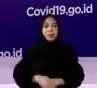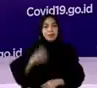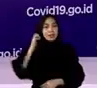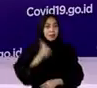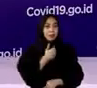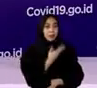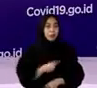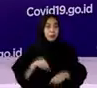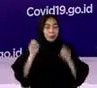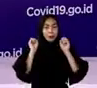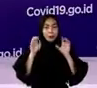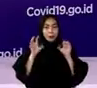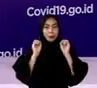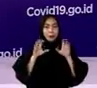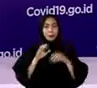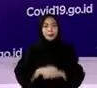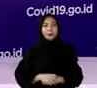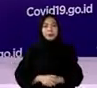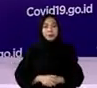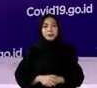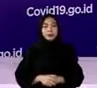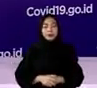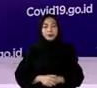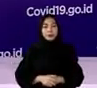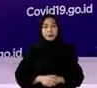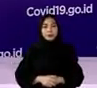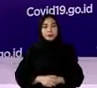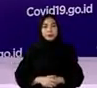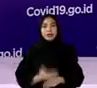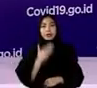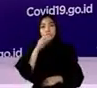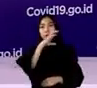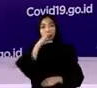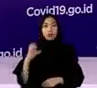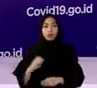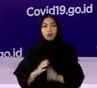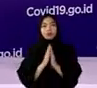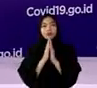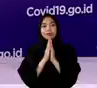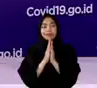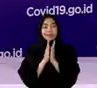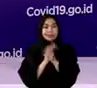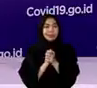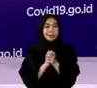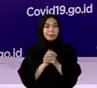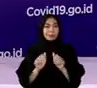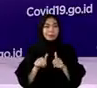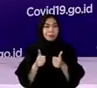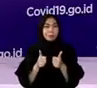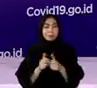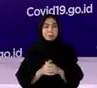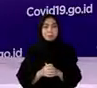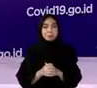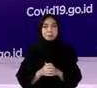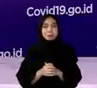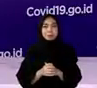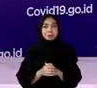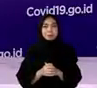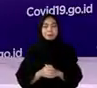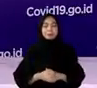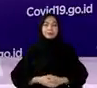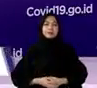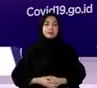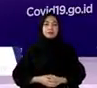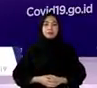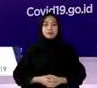Assalamualaikum warahmatullahi wabarakatuh. Selamat sore, salam sejahtera untuk kita semuanya. Pada